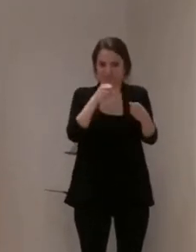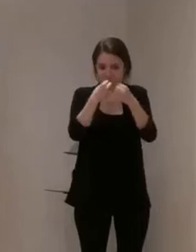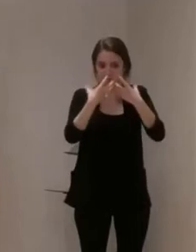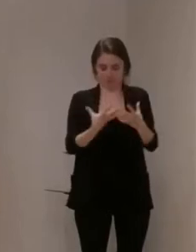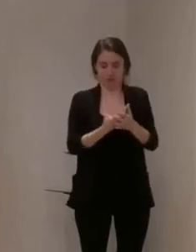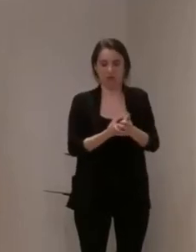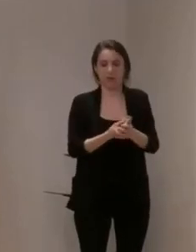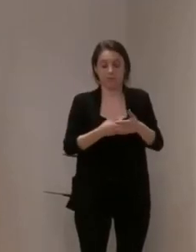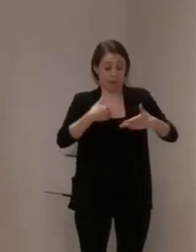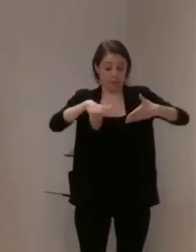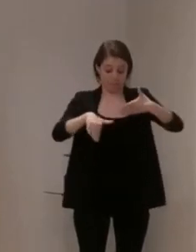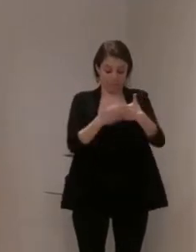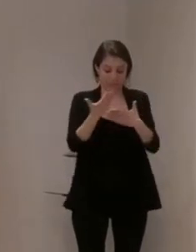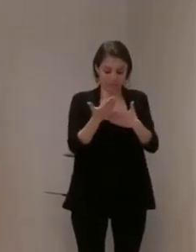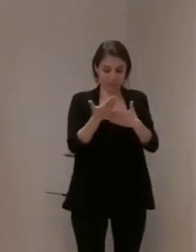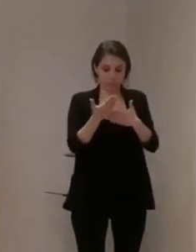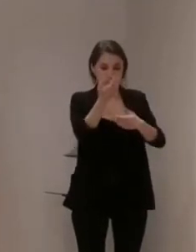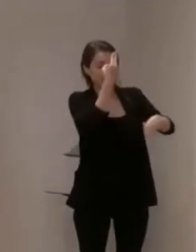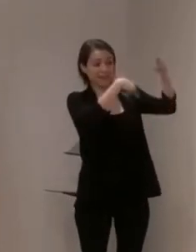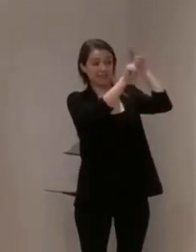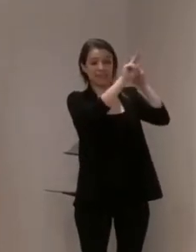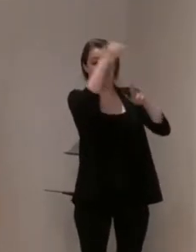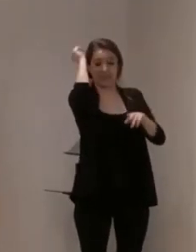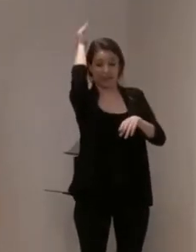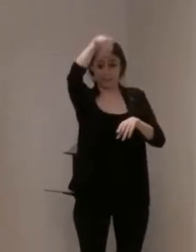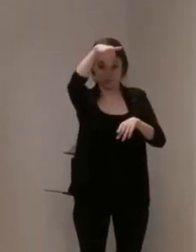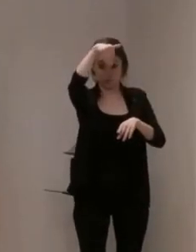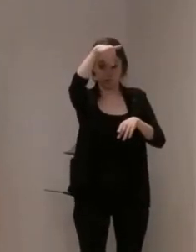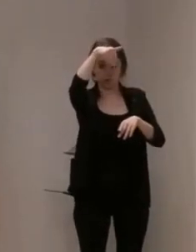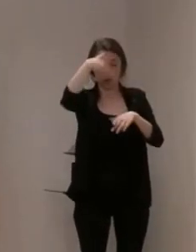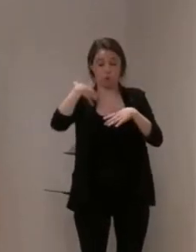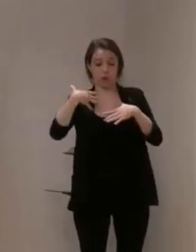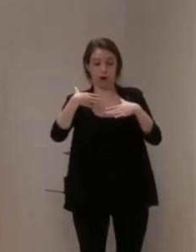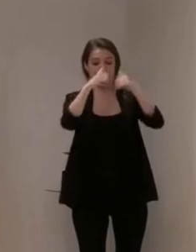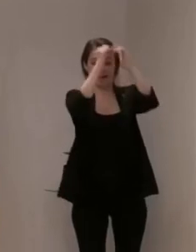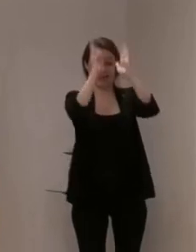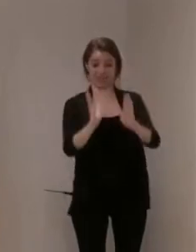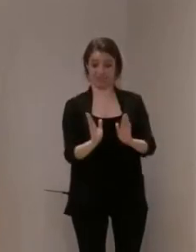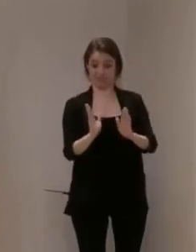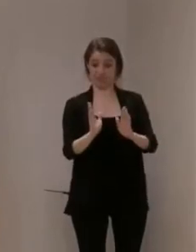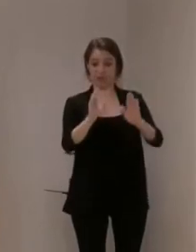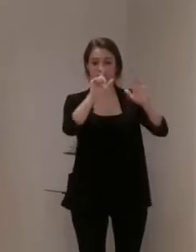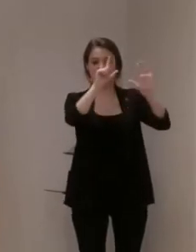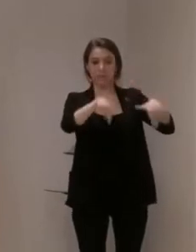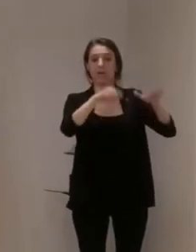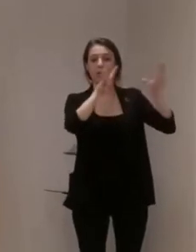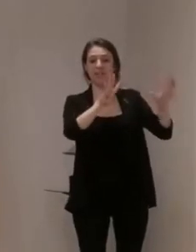En principi, la Generalitat Republicana va adquirir l'edifici el